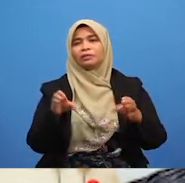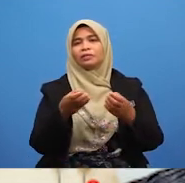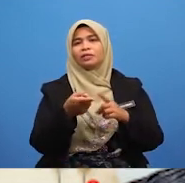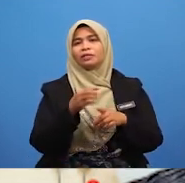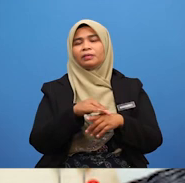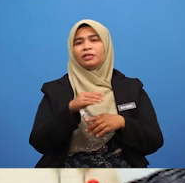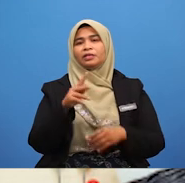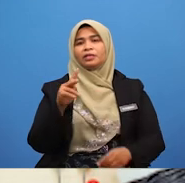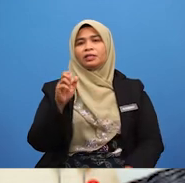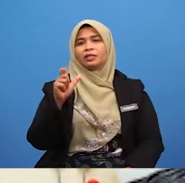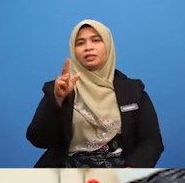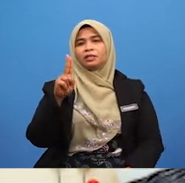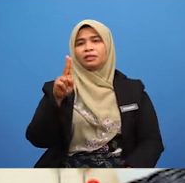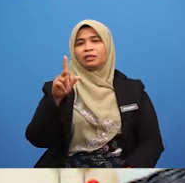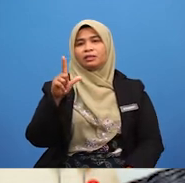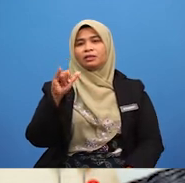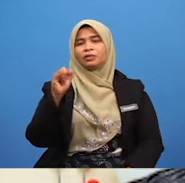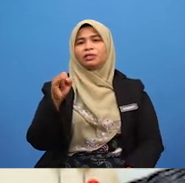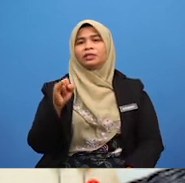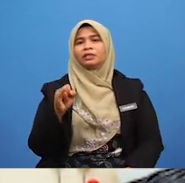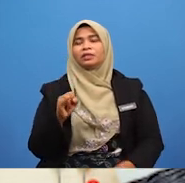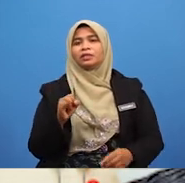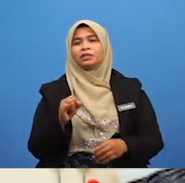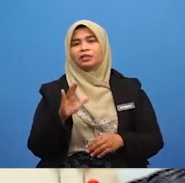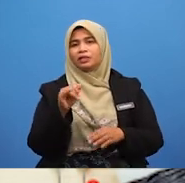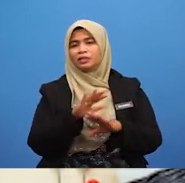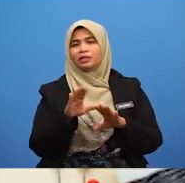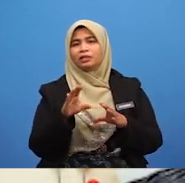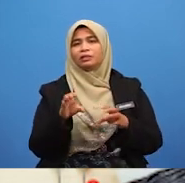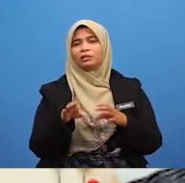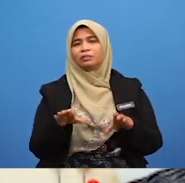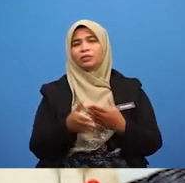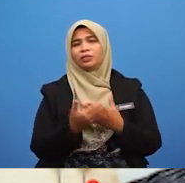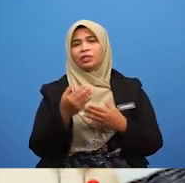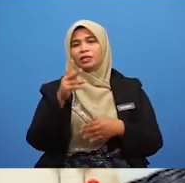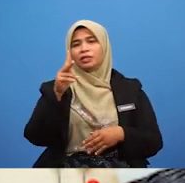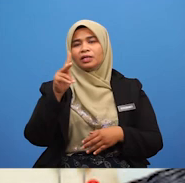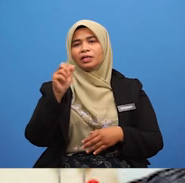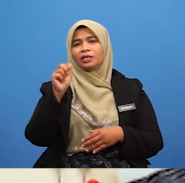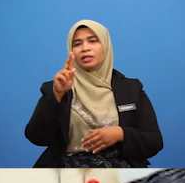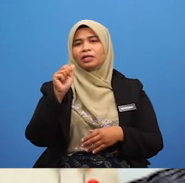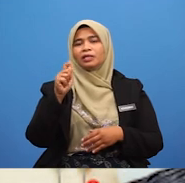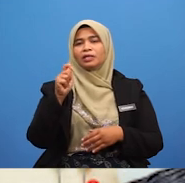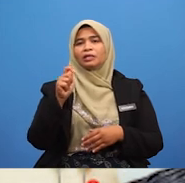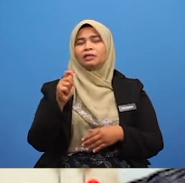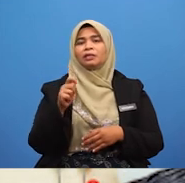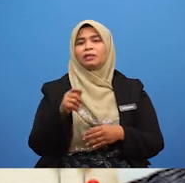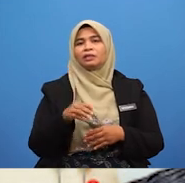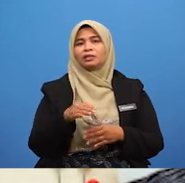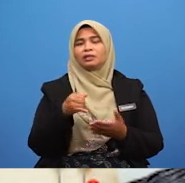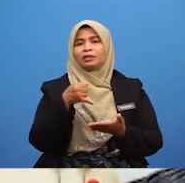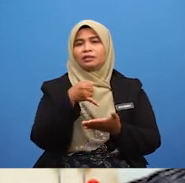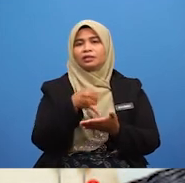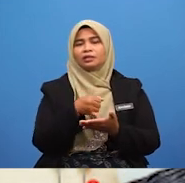keluli kalis karai dan perlu memilih mata yang tajam. Skru